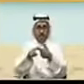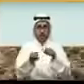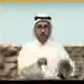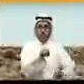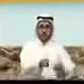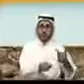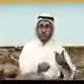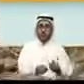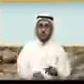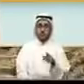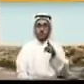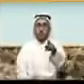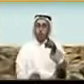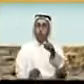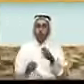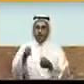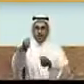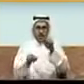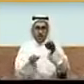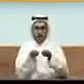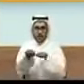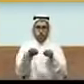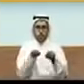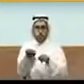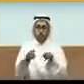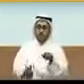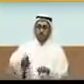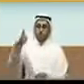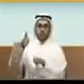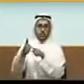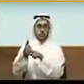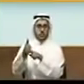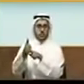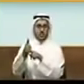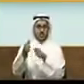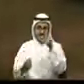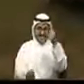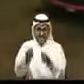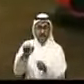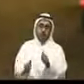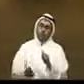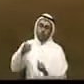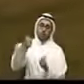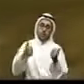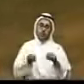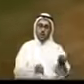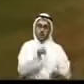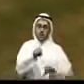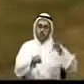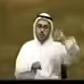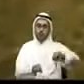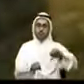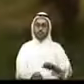إنه سوردو بسيارة السباق، ولكن بفارق طفيف للغاية عن الدراج لاكونديجي.